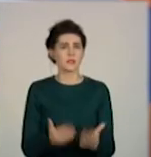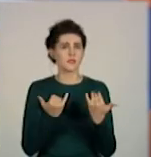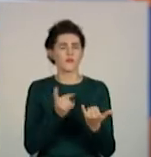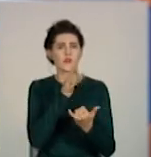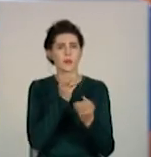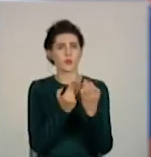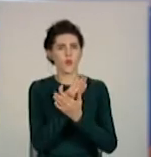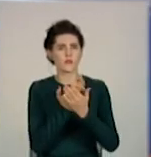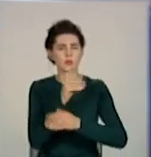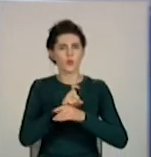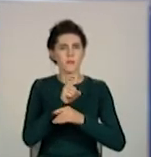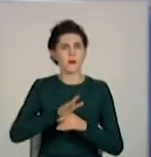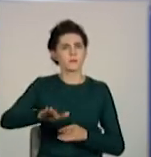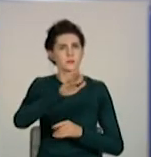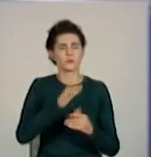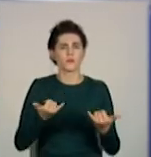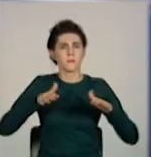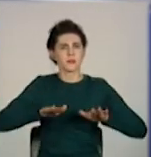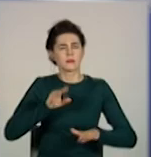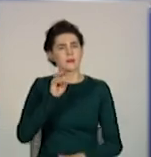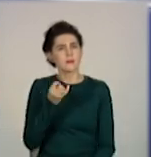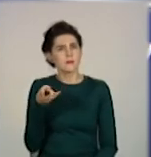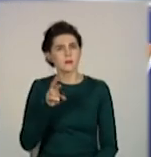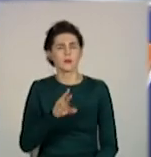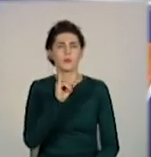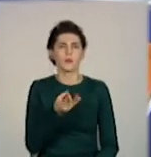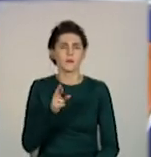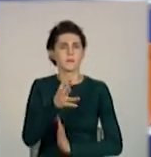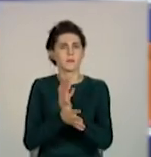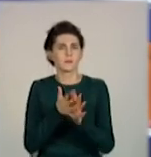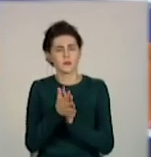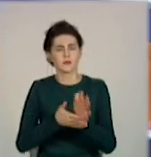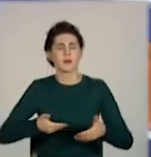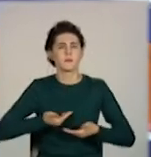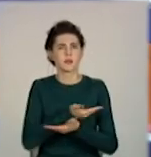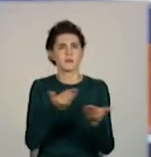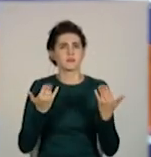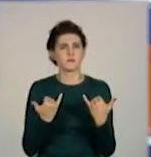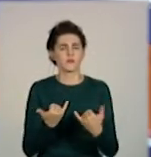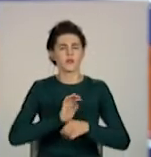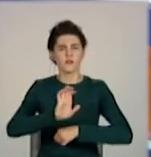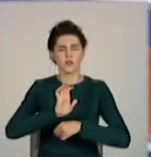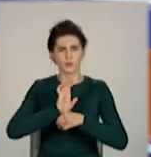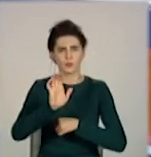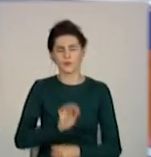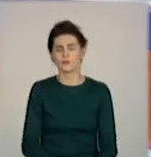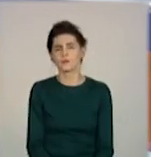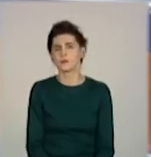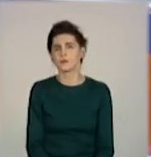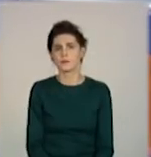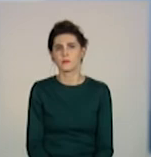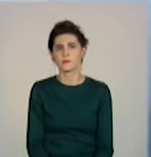Время новостей Донбасса. У студии Тетяна Писарева та Уляна Шумило. З мовою жестів. Вітаємо вас сьогодні у випуску.